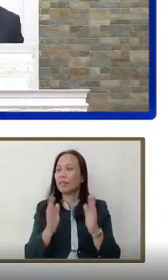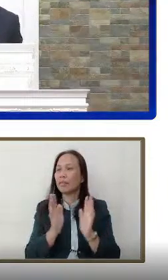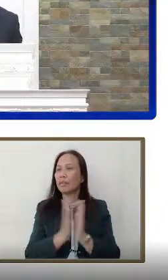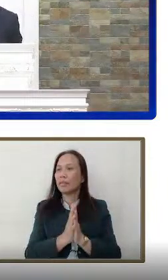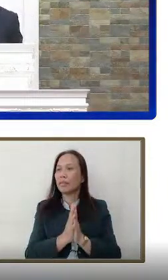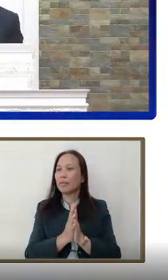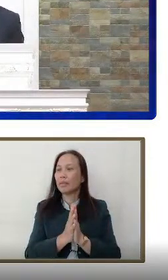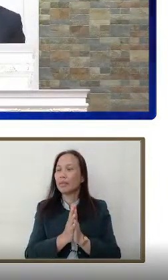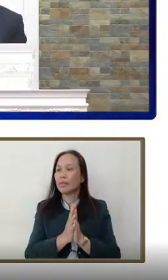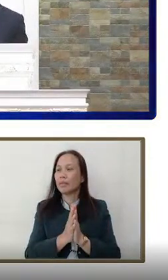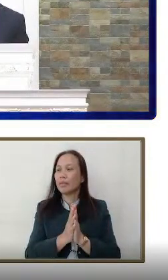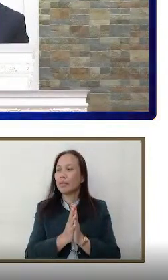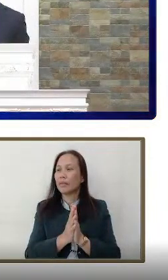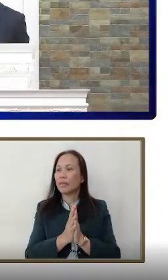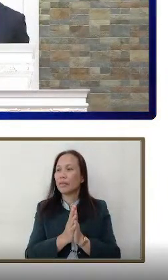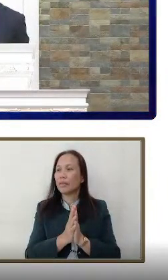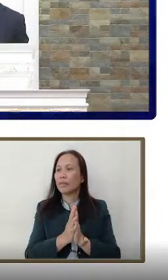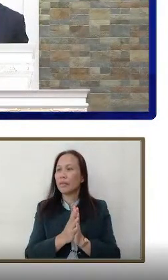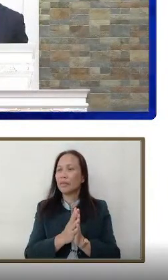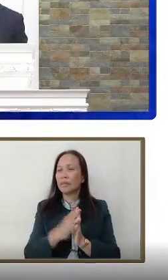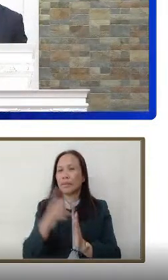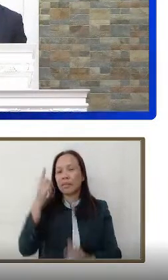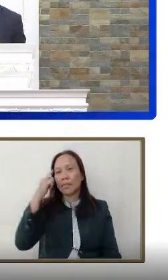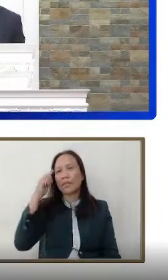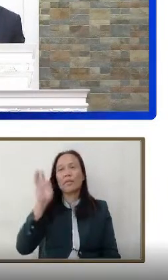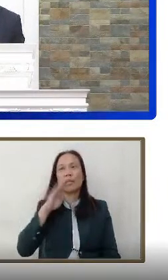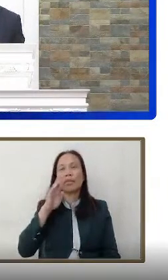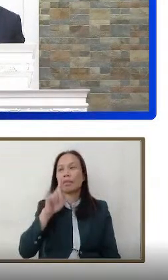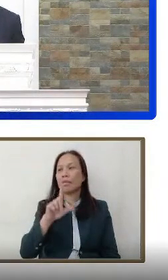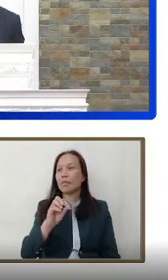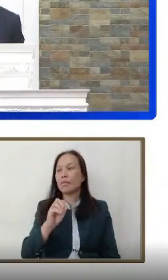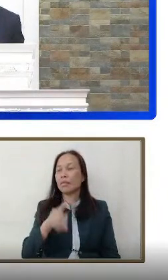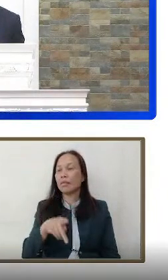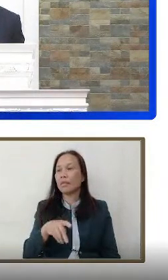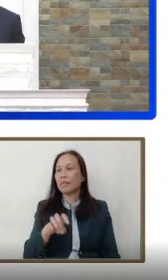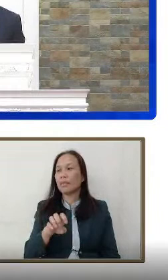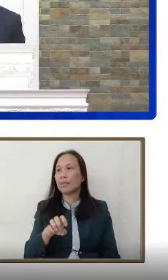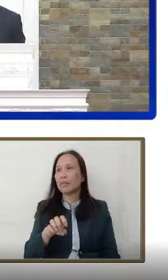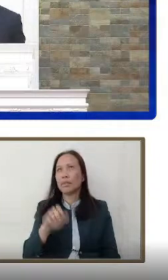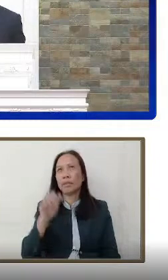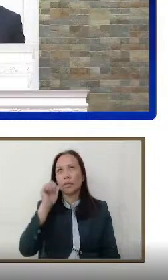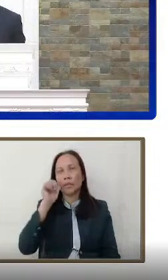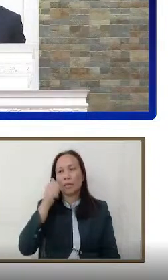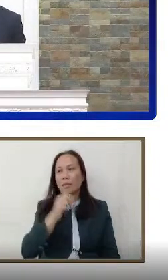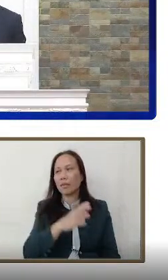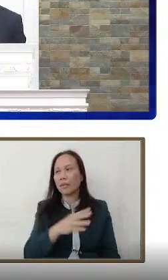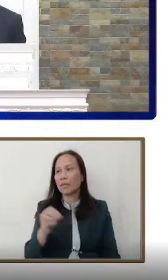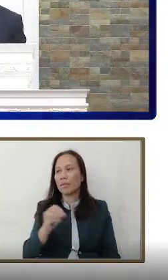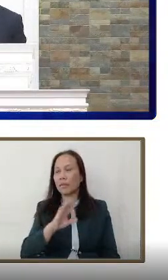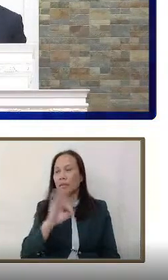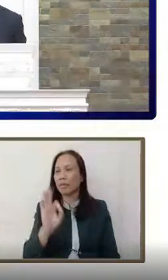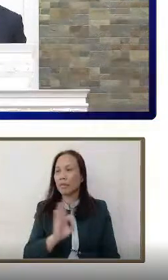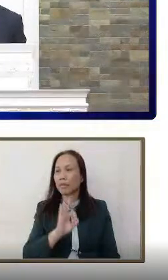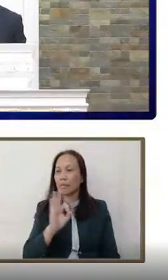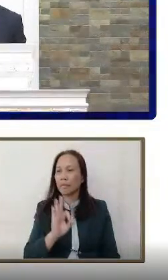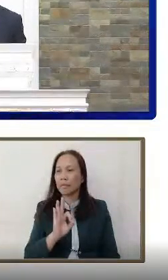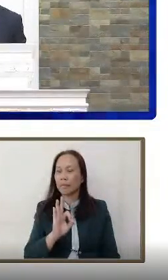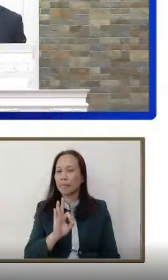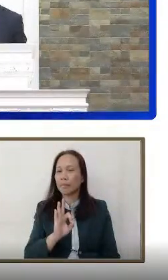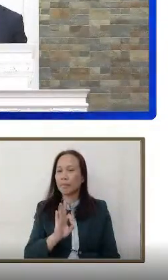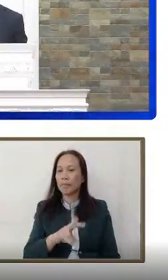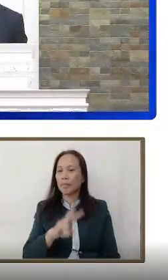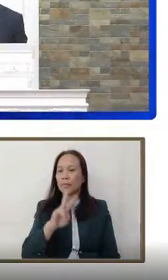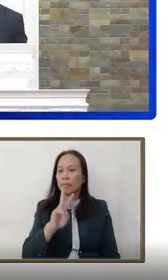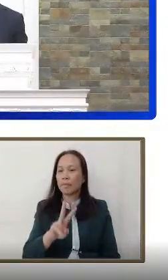Lope, bukas din na simula ng revival. Actually, tomorrow and Friday. Dalawang gabi po yung